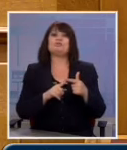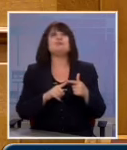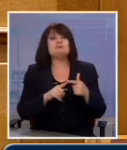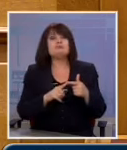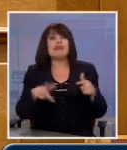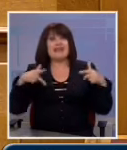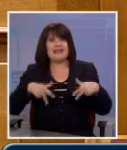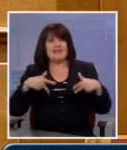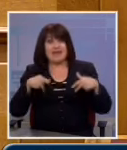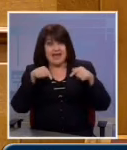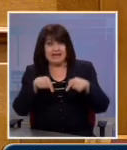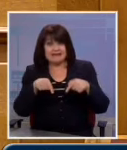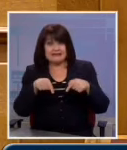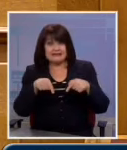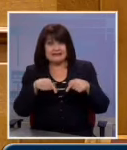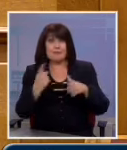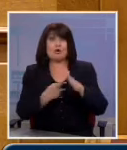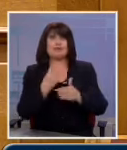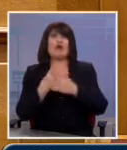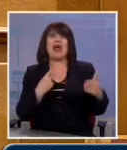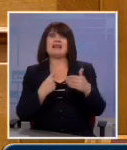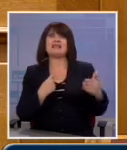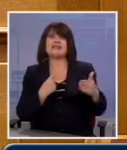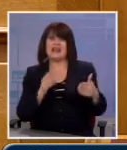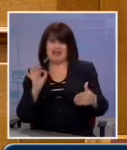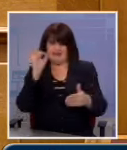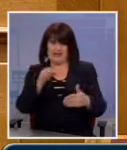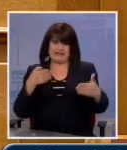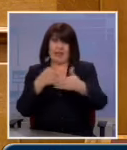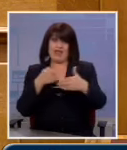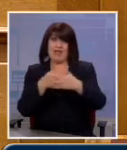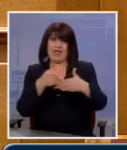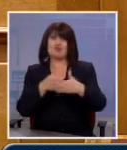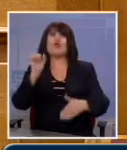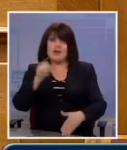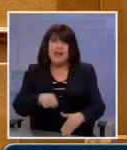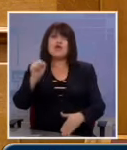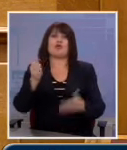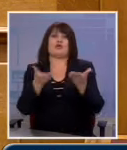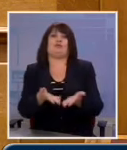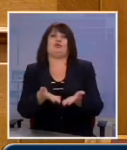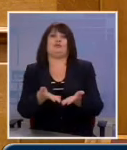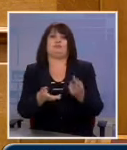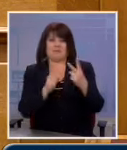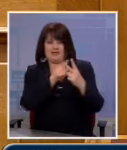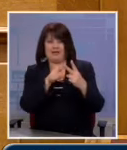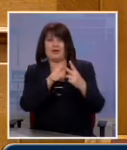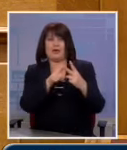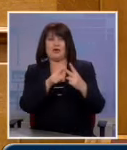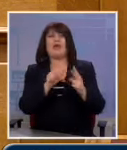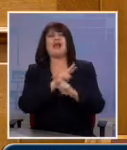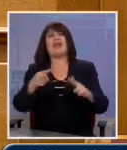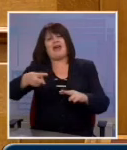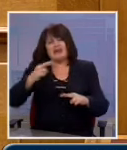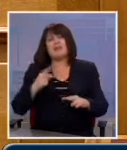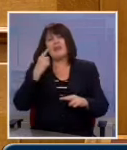η κυβέρνηση του πρώτη φορά αριστερά που μας οδήγησε σε αυτά τα διέξοδα, ναι ή όχι. Και είναι σαφές τι θα απαντήσει ο